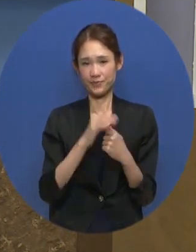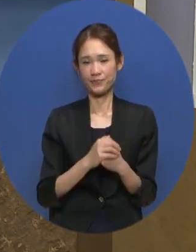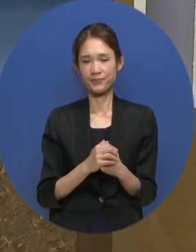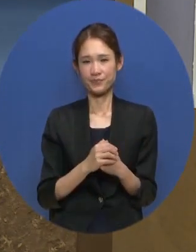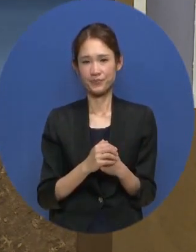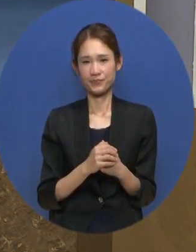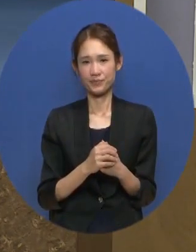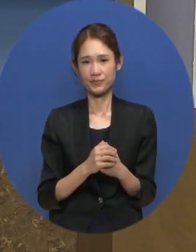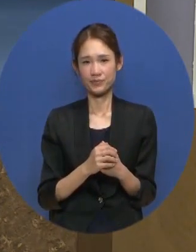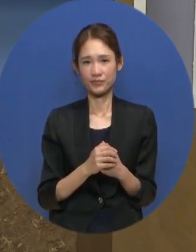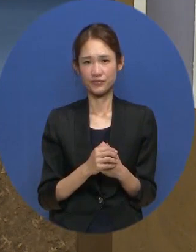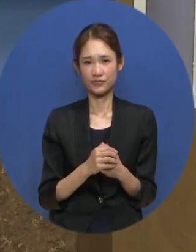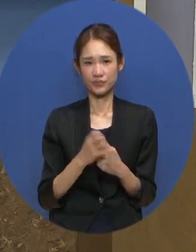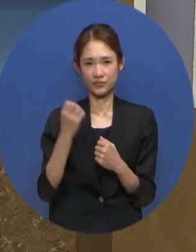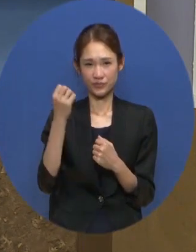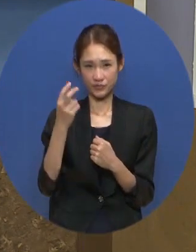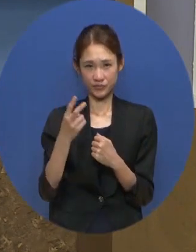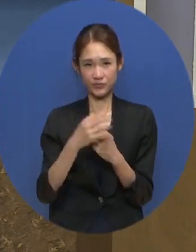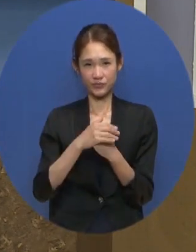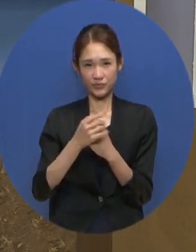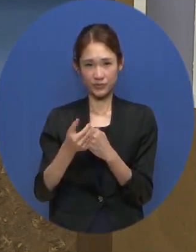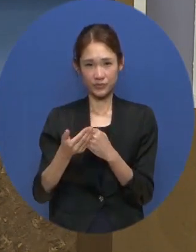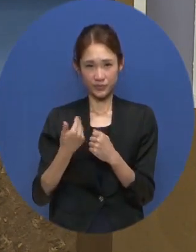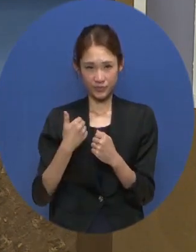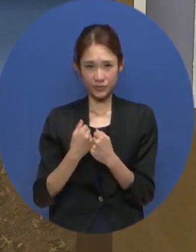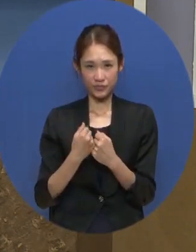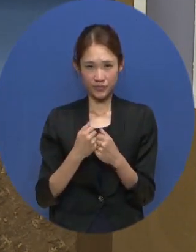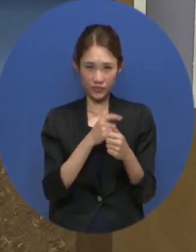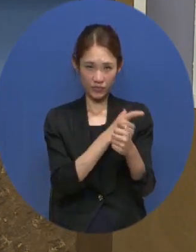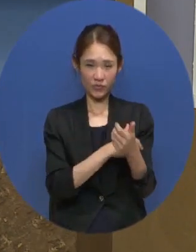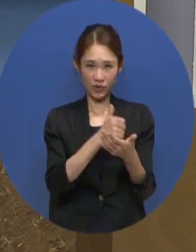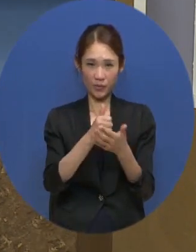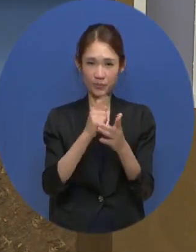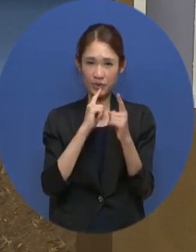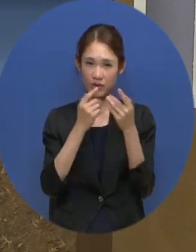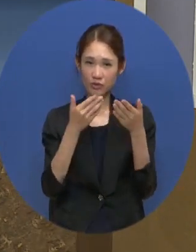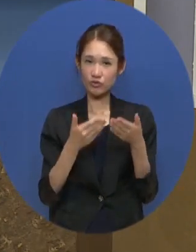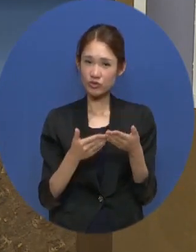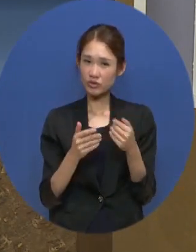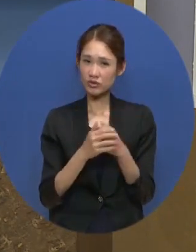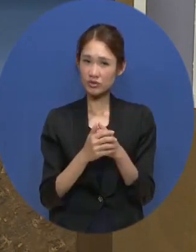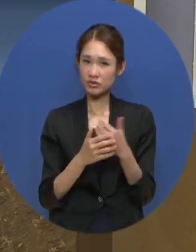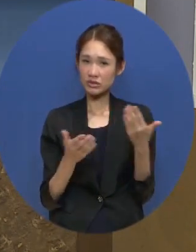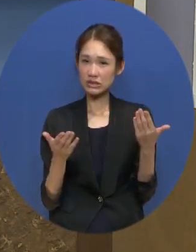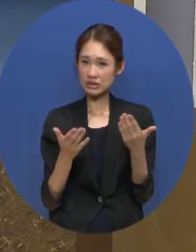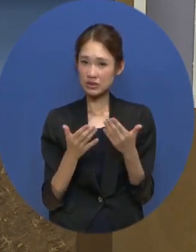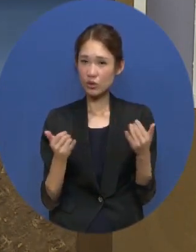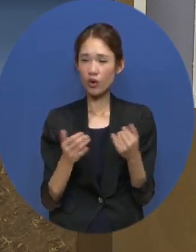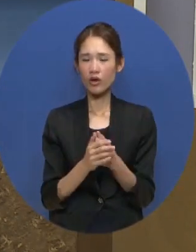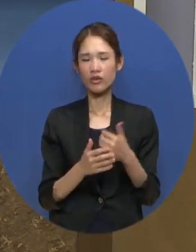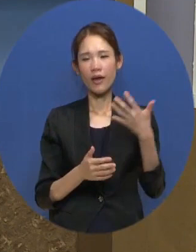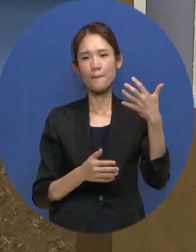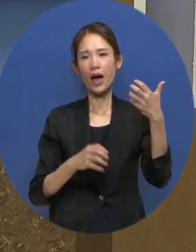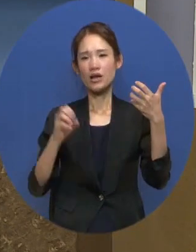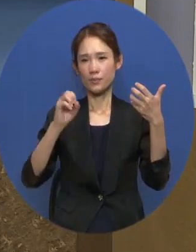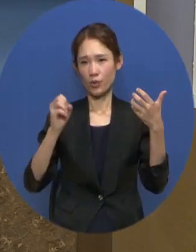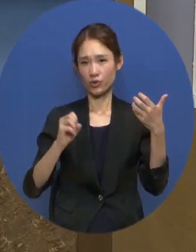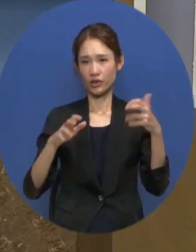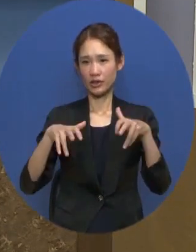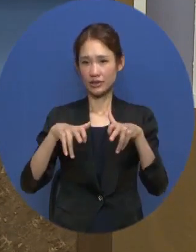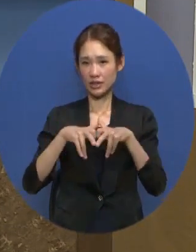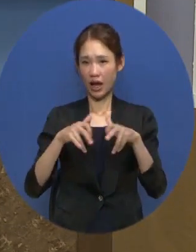있겠습니다. 그리고 앞서서 이제 강 이사님께서 말씀해 주셨나요? 직원의 80%가